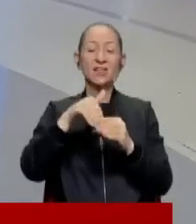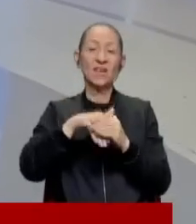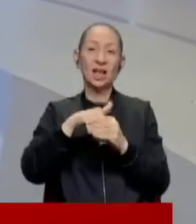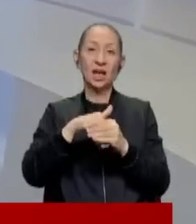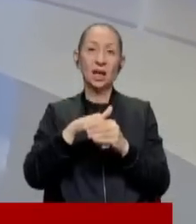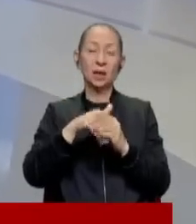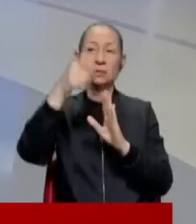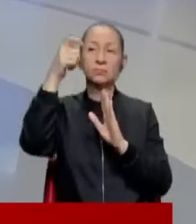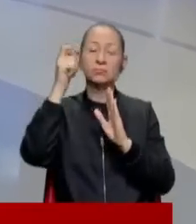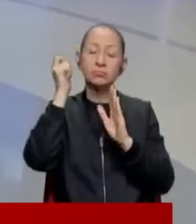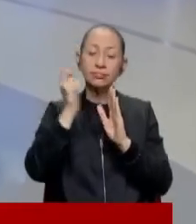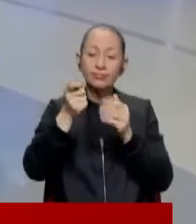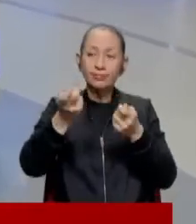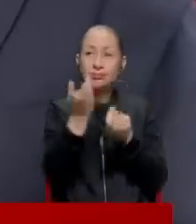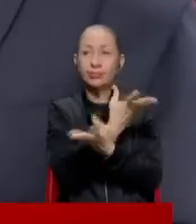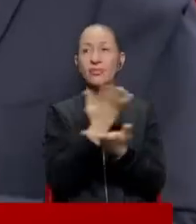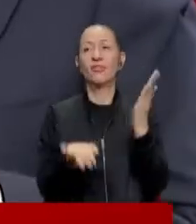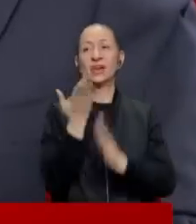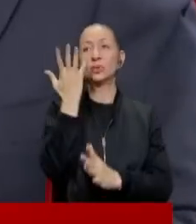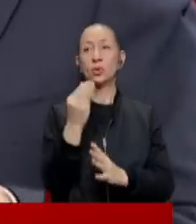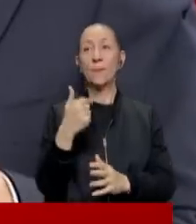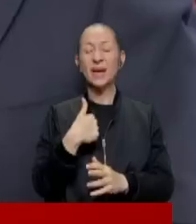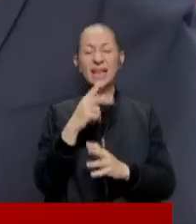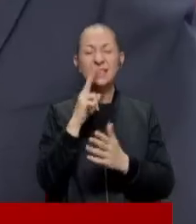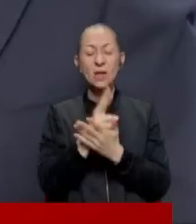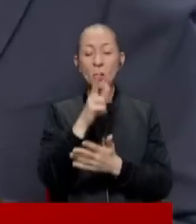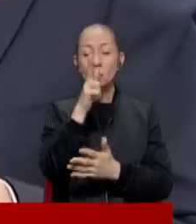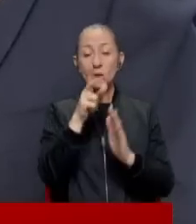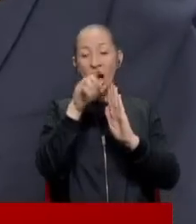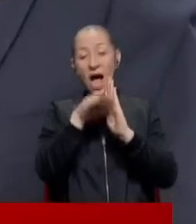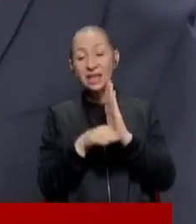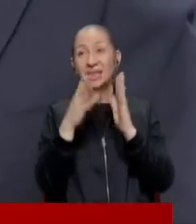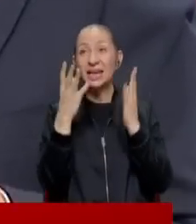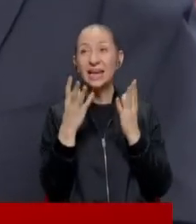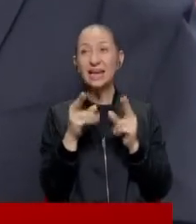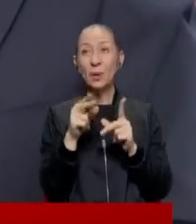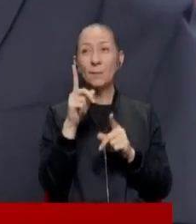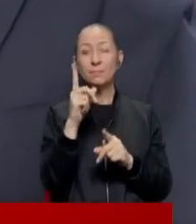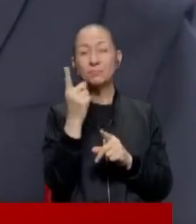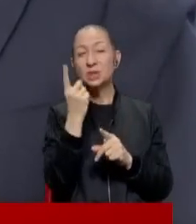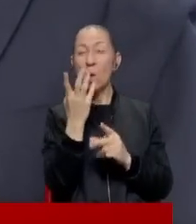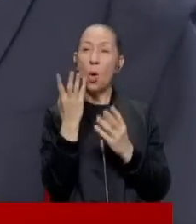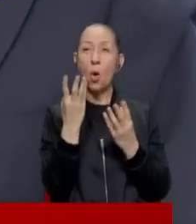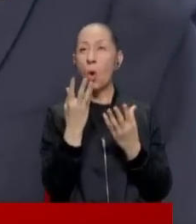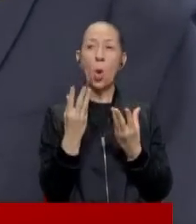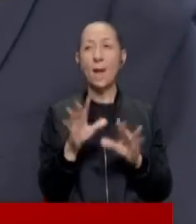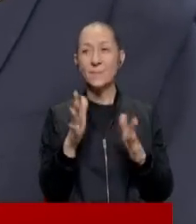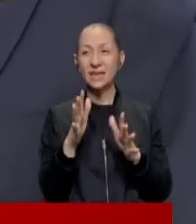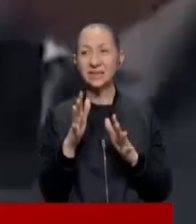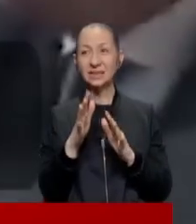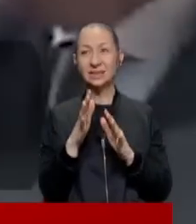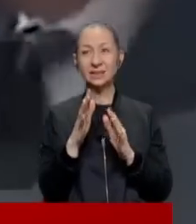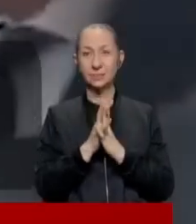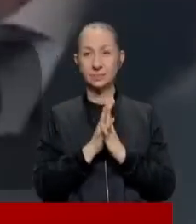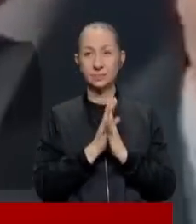çıkarma şansına sahip olabilirdik ve kesinlikle de 300'ün altında kalma gibi bir durumla karşı karşıya